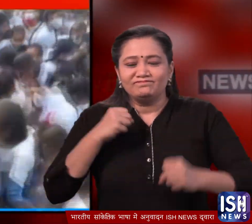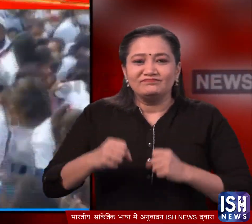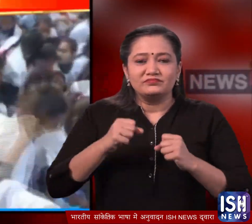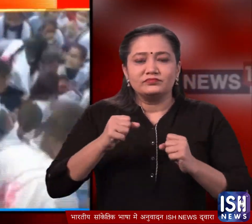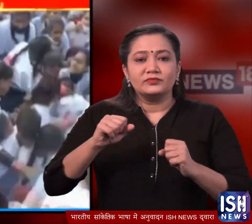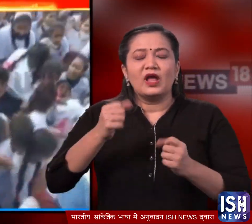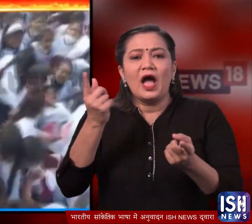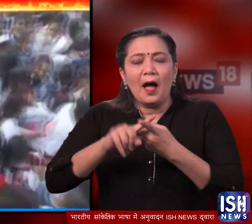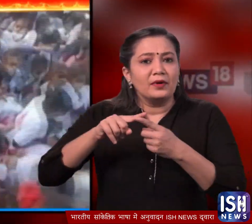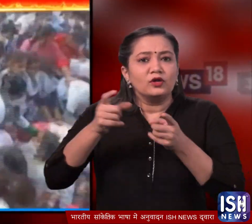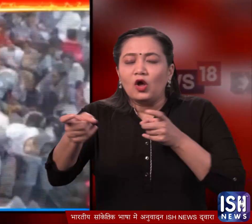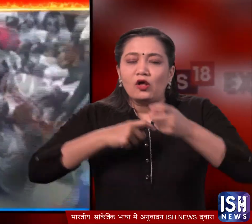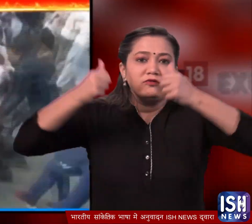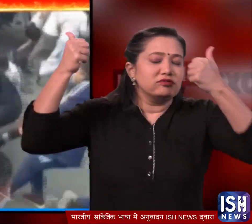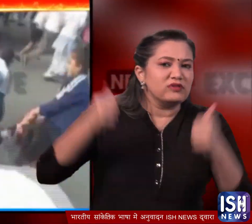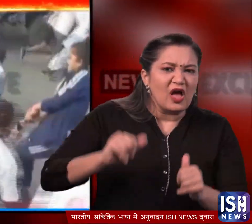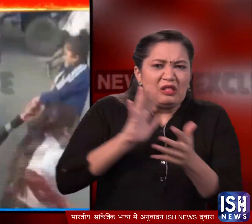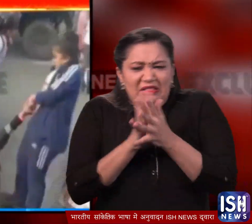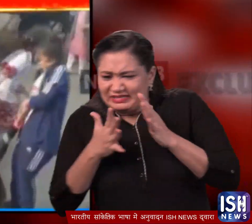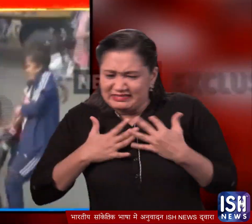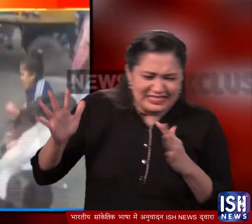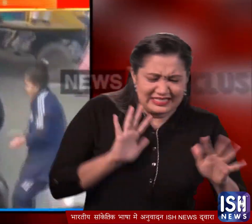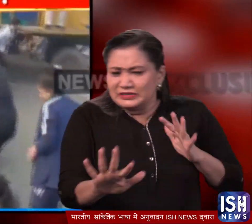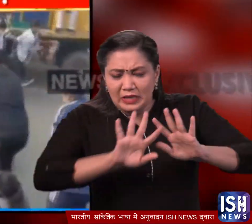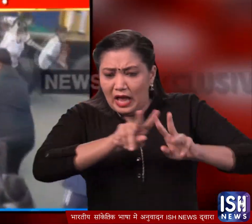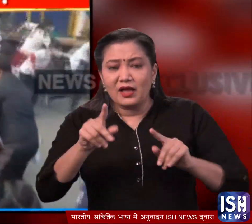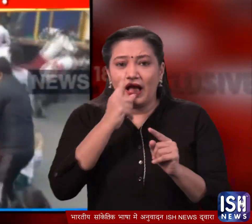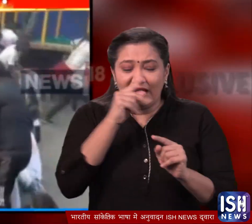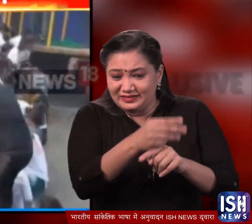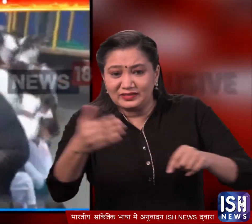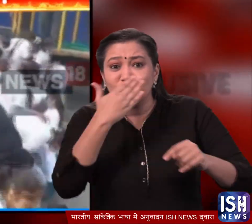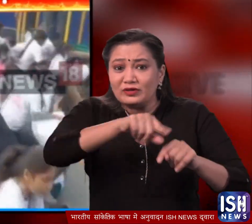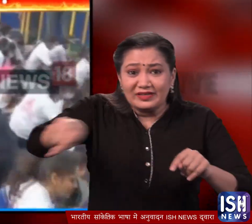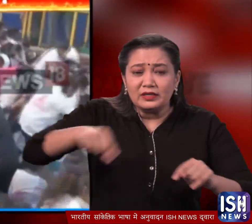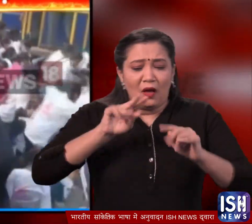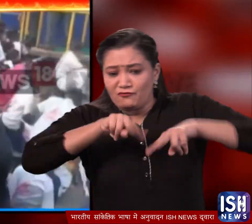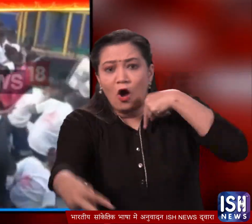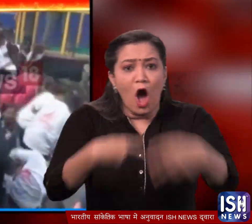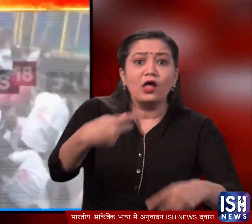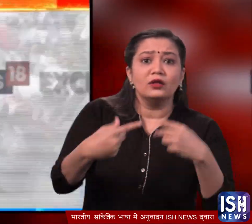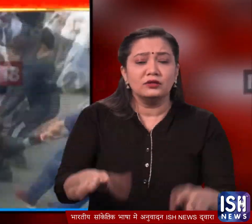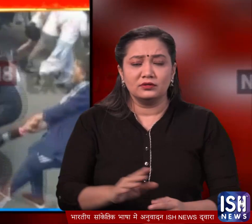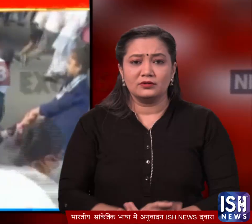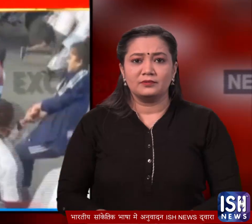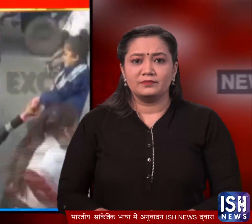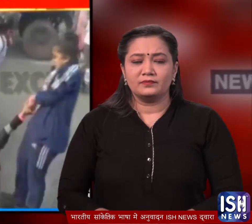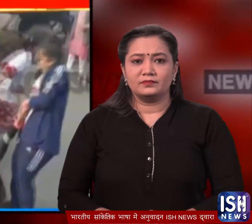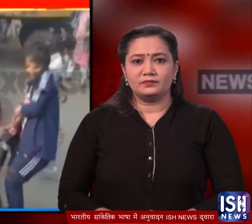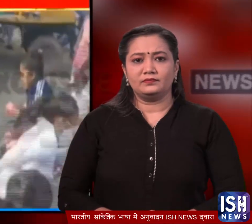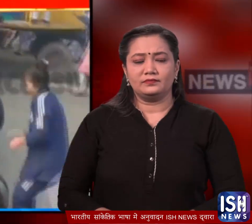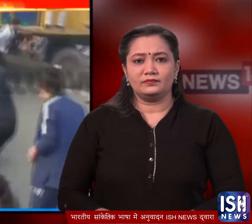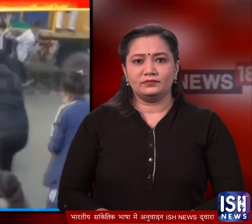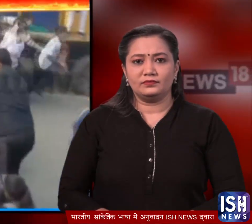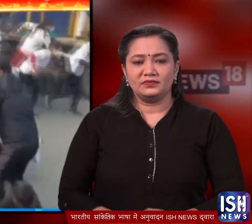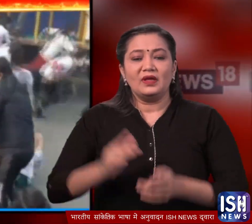मैराथन शुरू हुई, आयोजकों के हाथ से बात निकल गई और धक्का मुक्की शुरू हो गई, जिसकी वजह से आगे खड़ी छात्राएं गिर गईं।